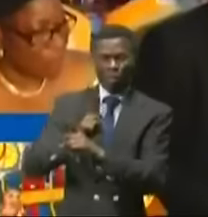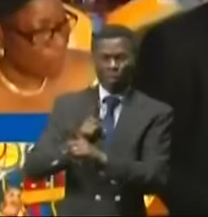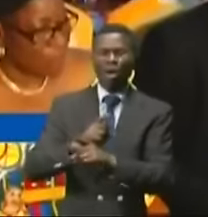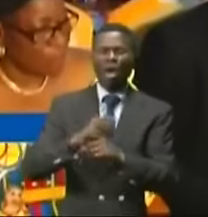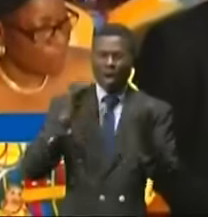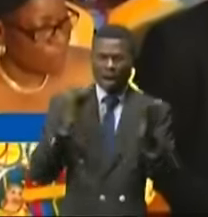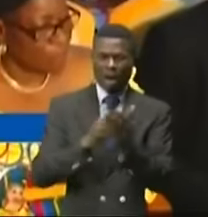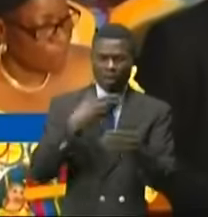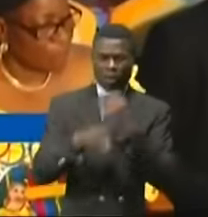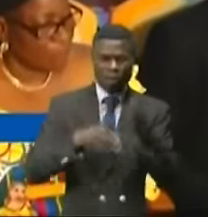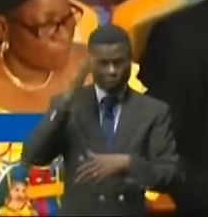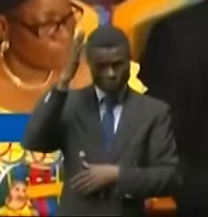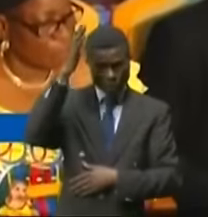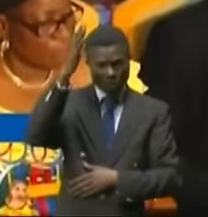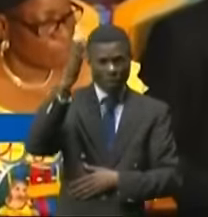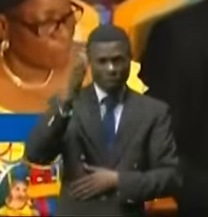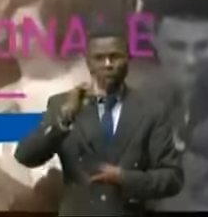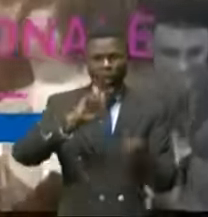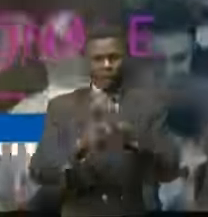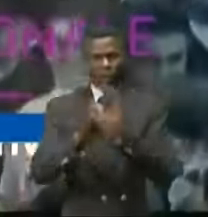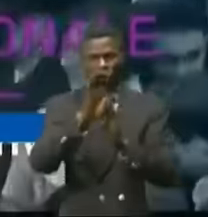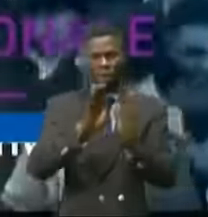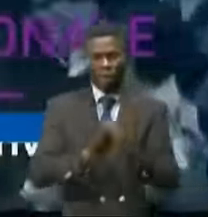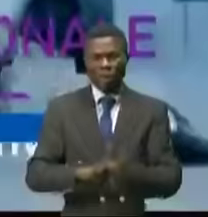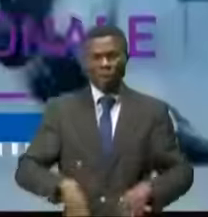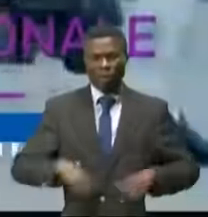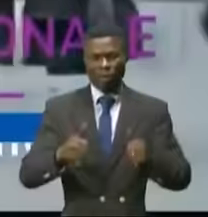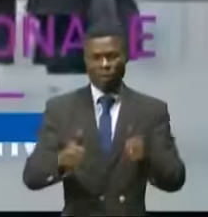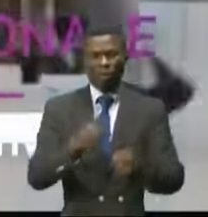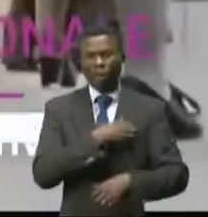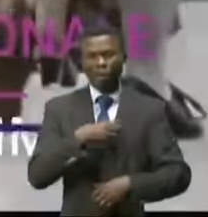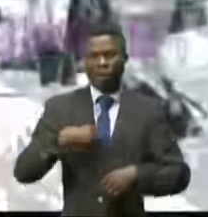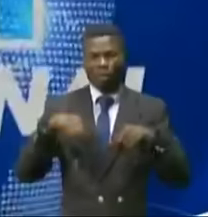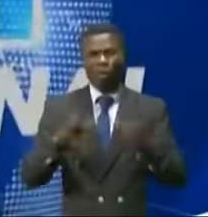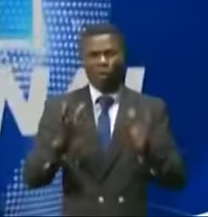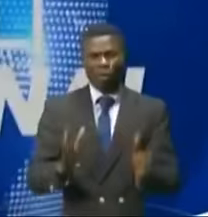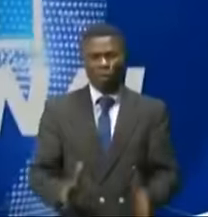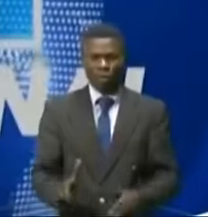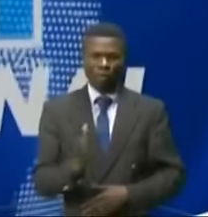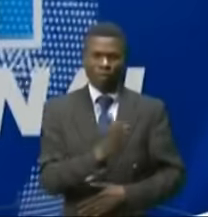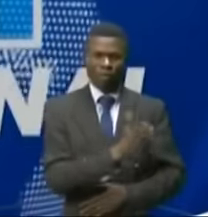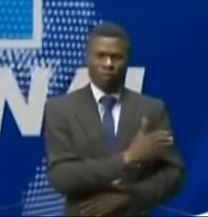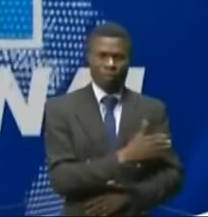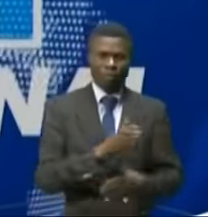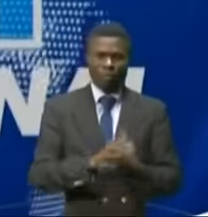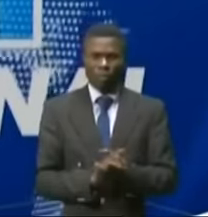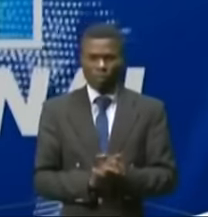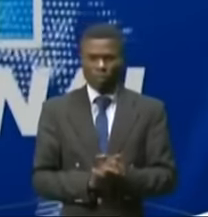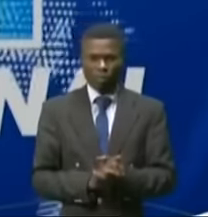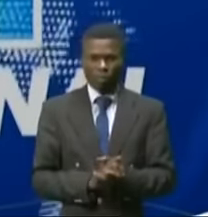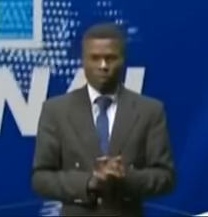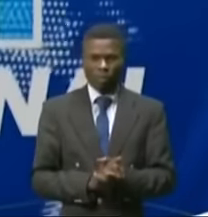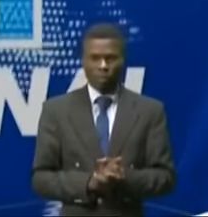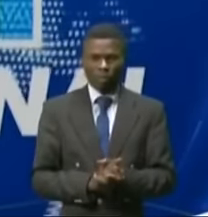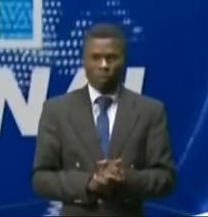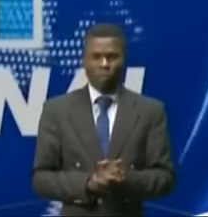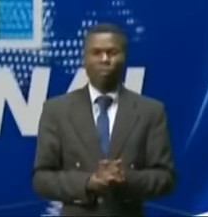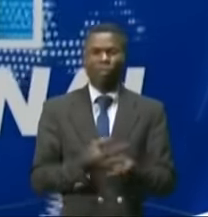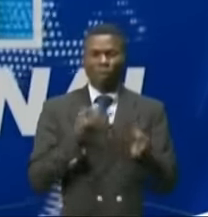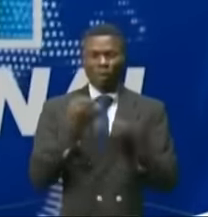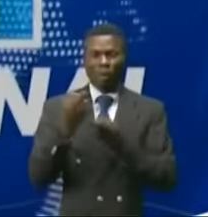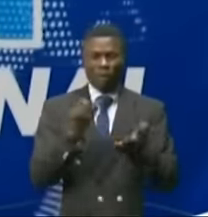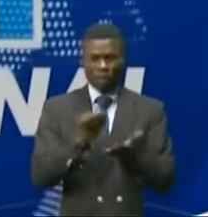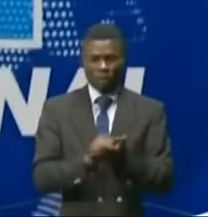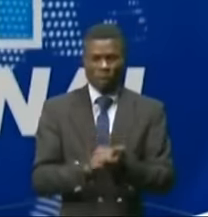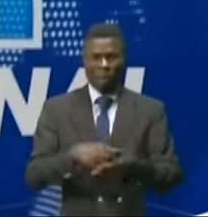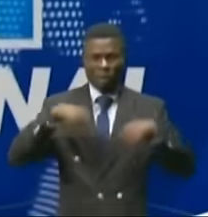à acquérir pour améliorer les conditions des femmes congolaises. Eurydice, ce qui tout a bien raconté,